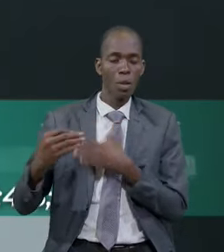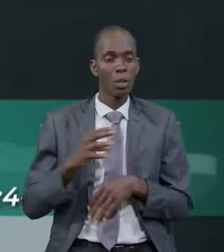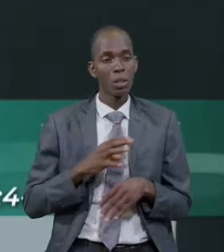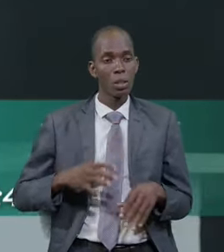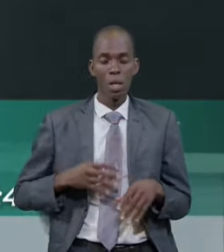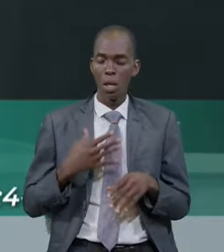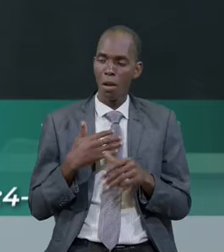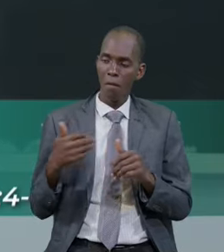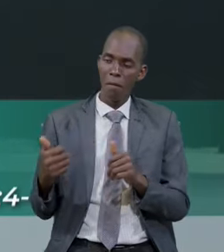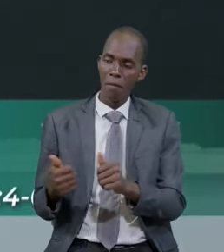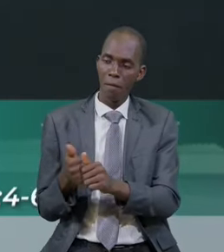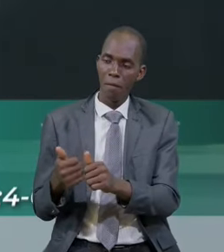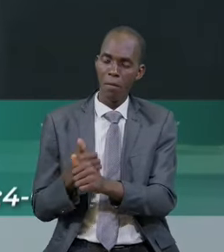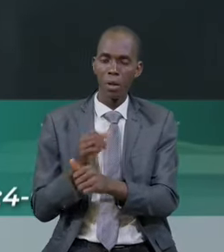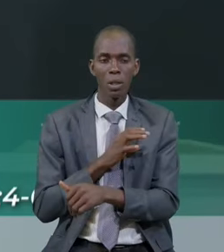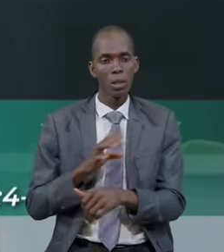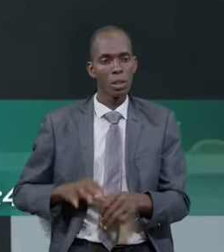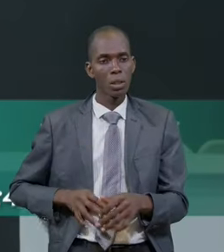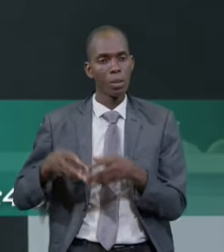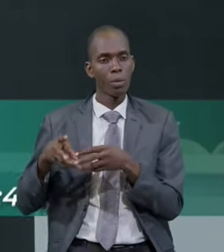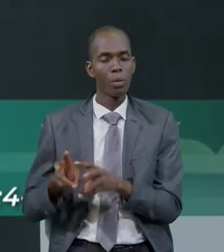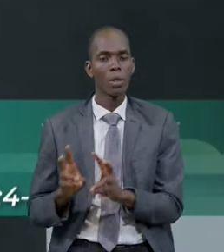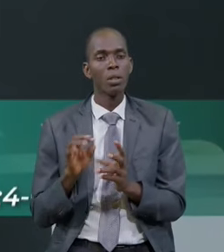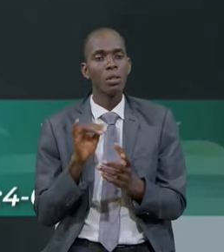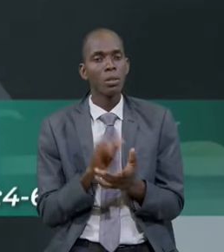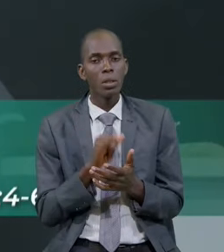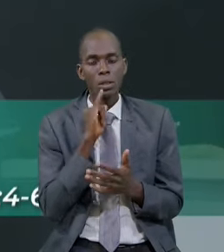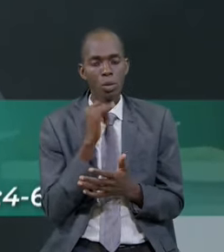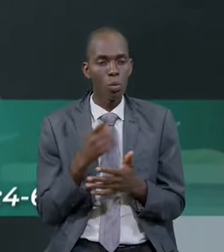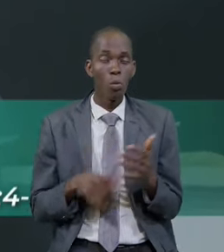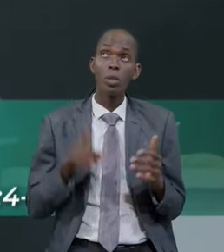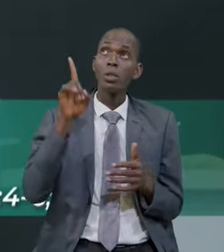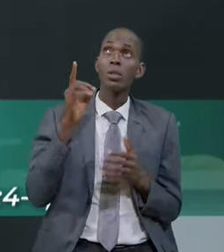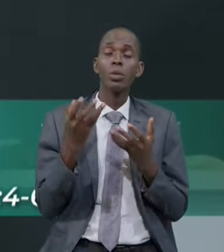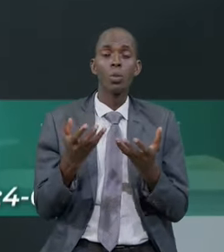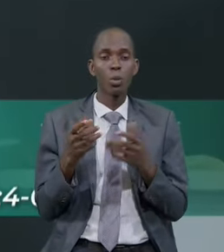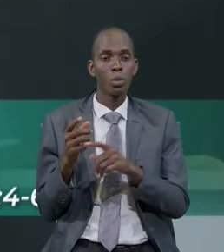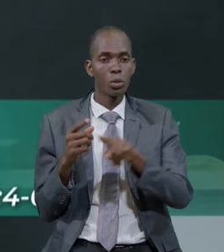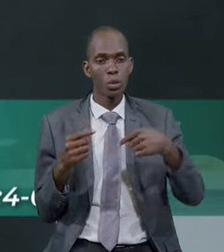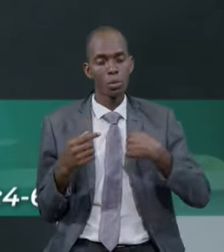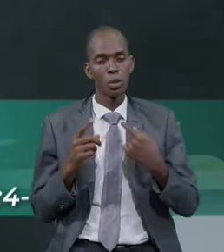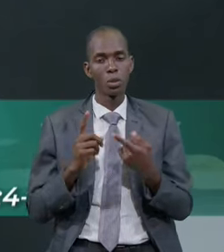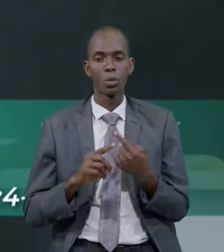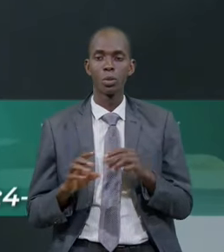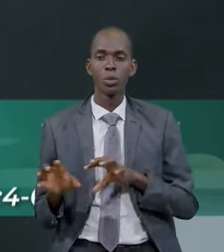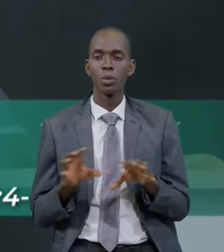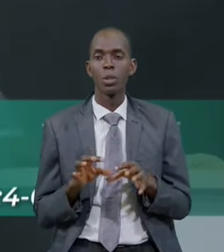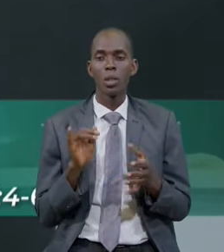son modèle. C'est ce qui nous appelle à faire. Et c'est l'onction qu'il